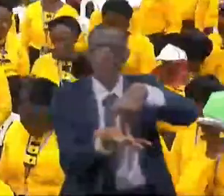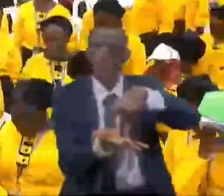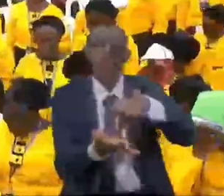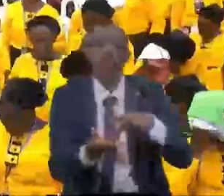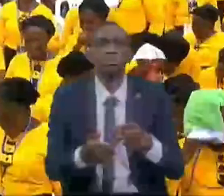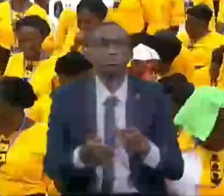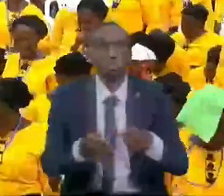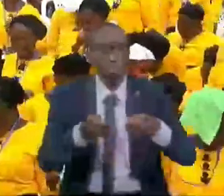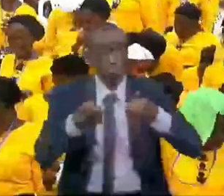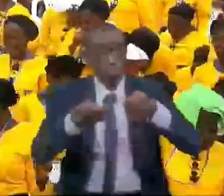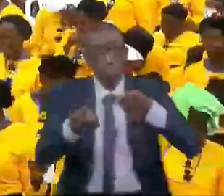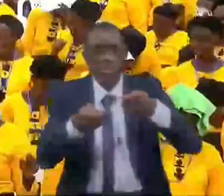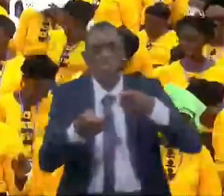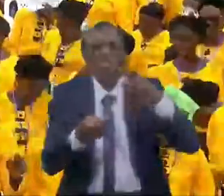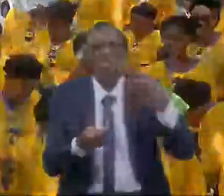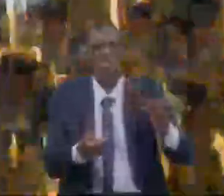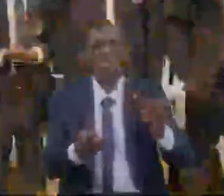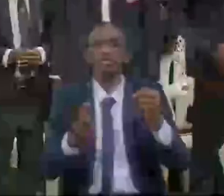Maintiens le standard.